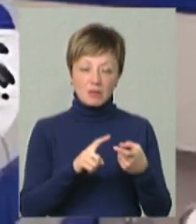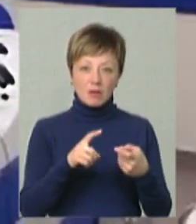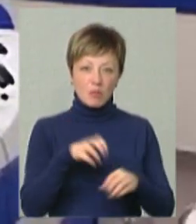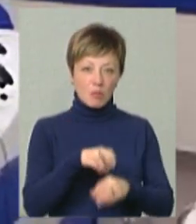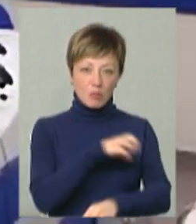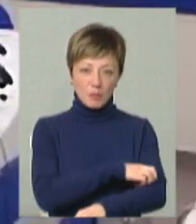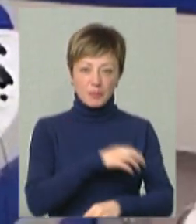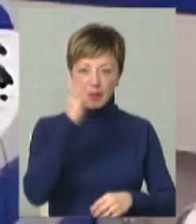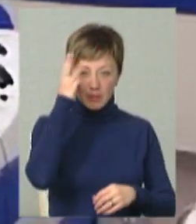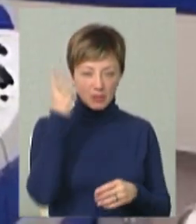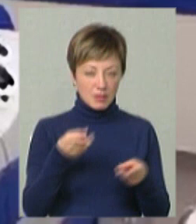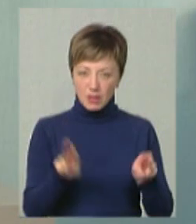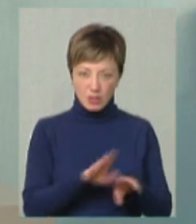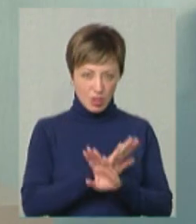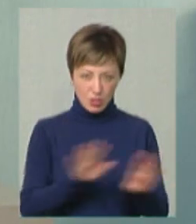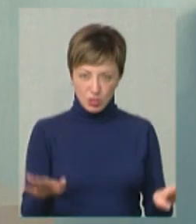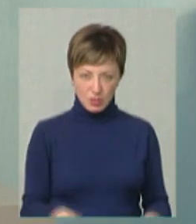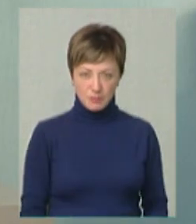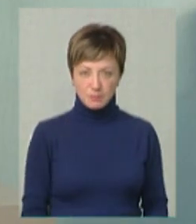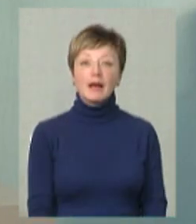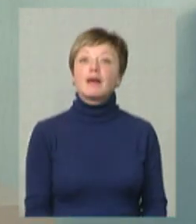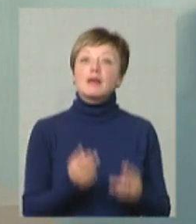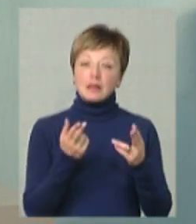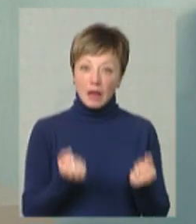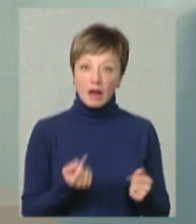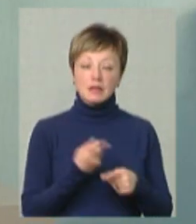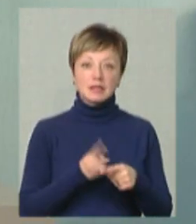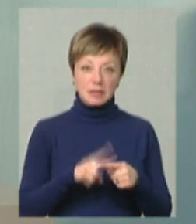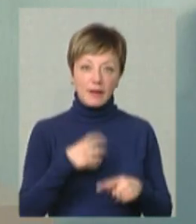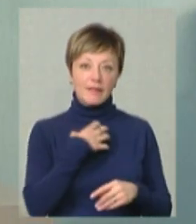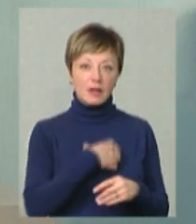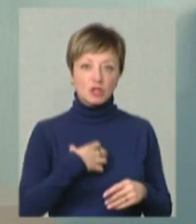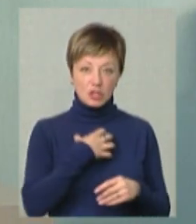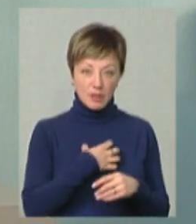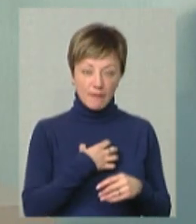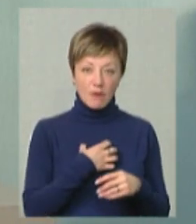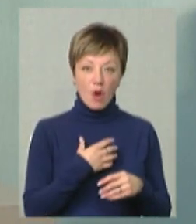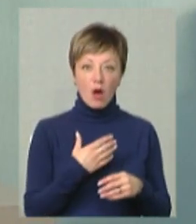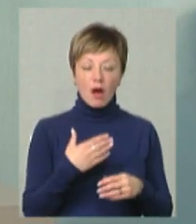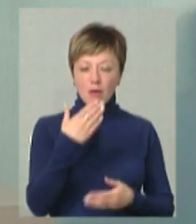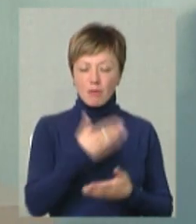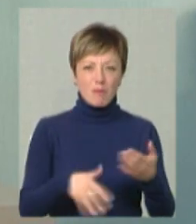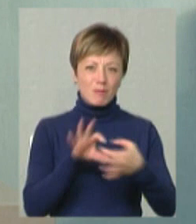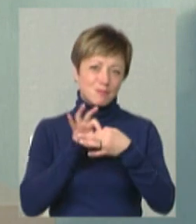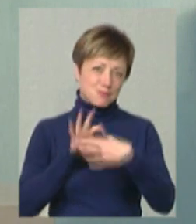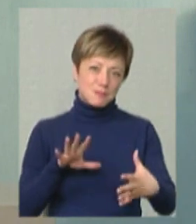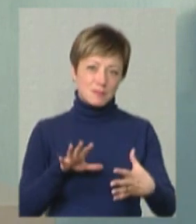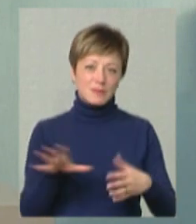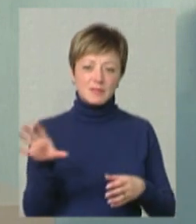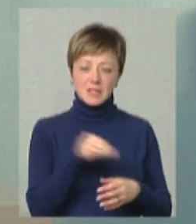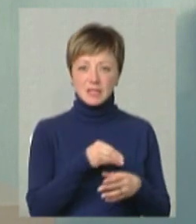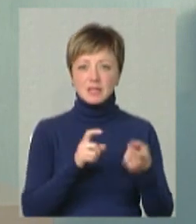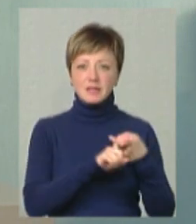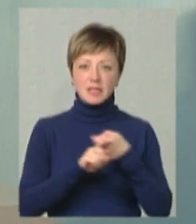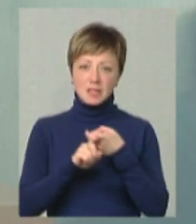колоніальним минулим, в Хмельницькому не залишиться. Так, це важливо. Напевно, порвати всі зв'язки і ті події,